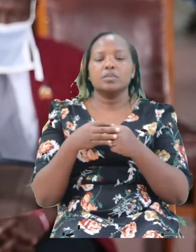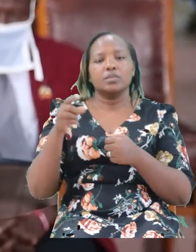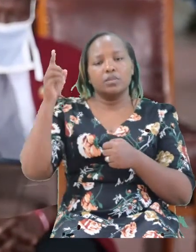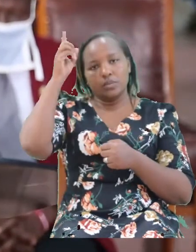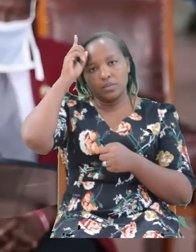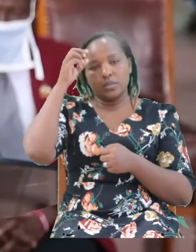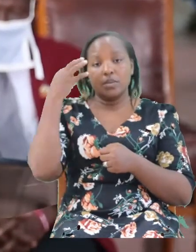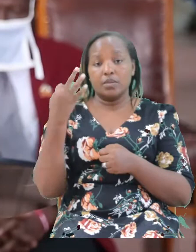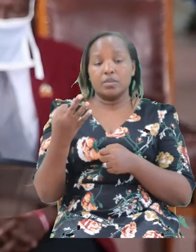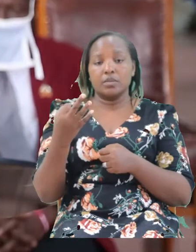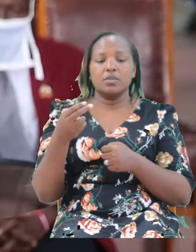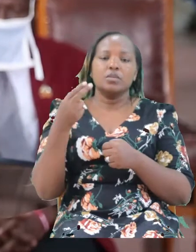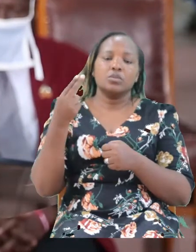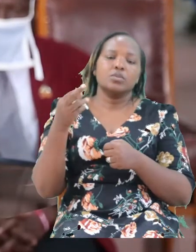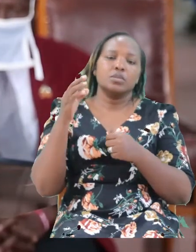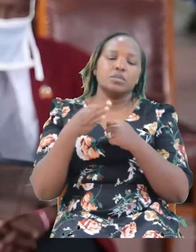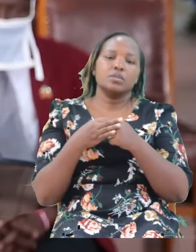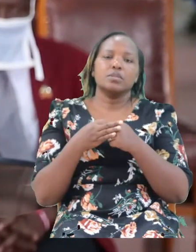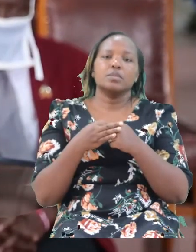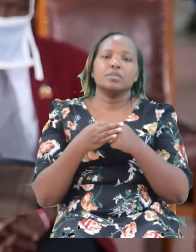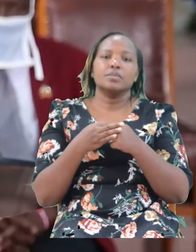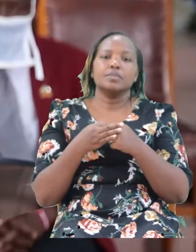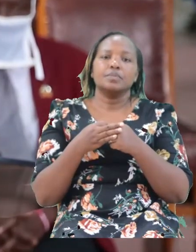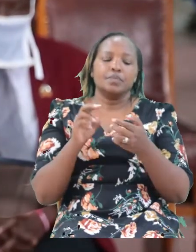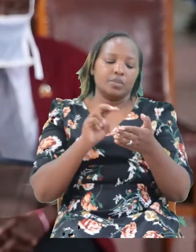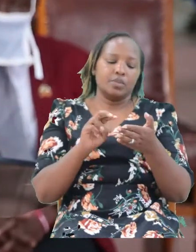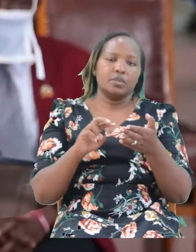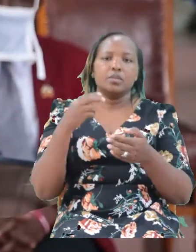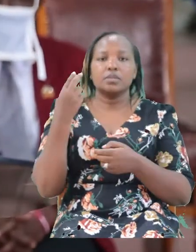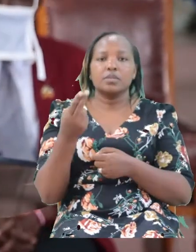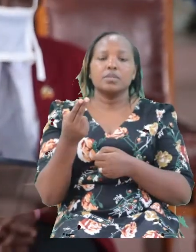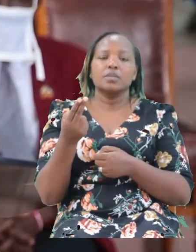Danieli 3, mstari wa 28. Somo la pili,